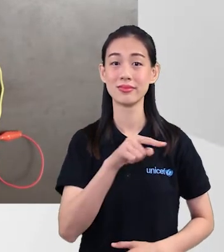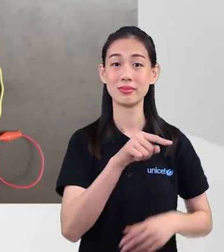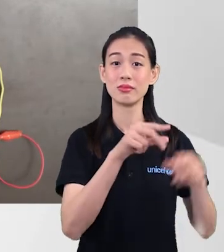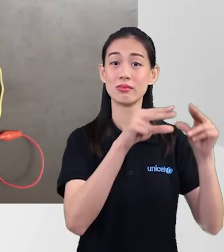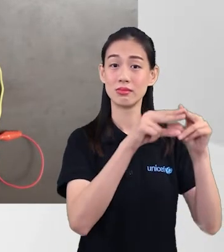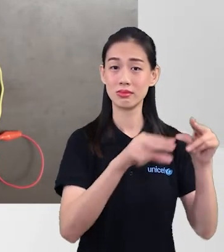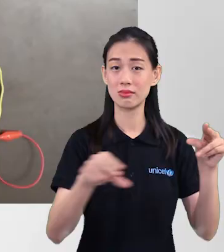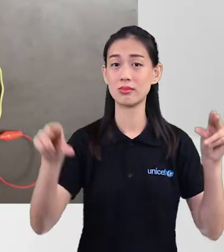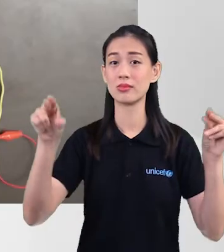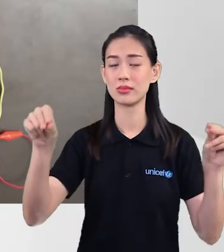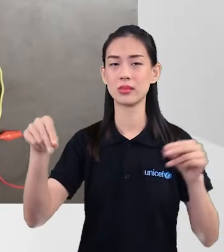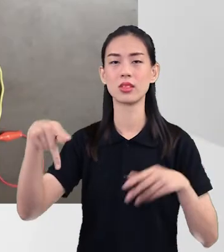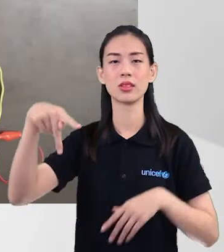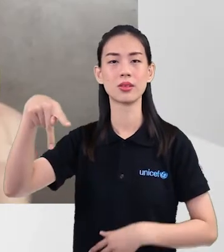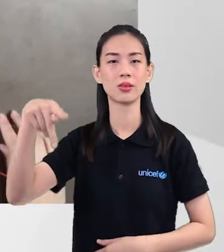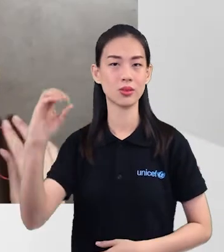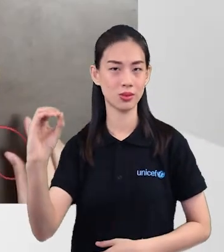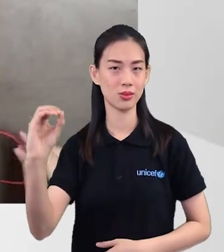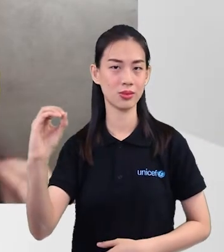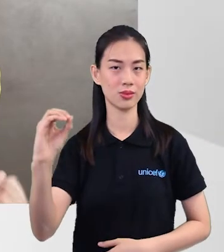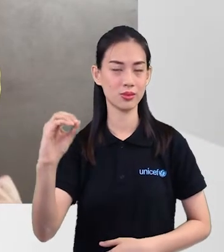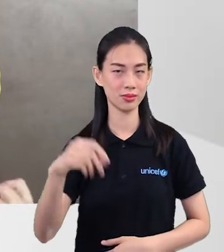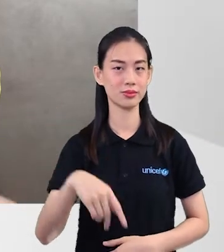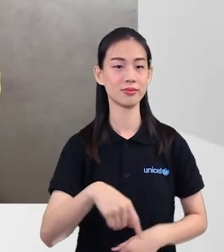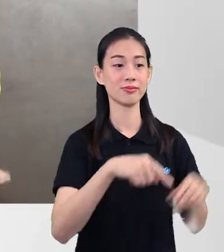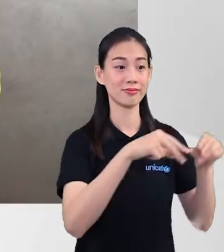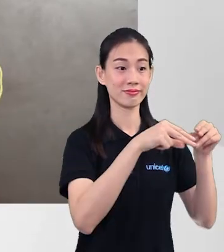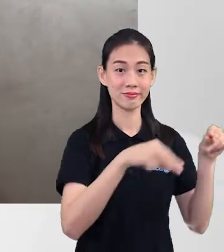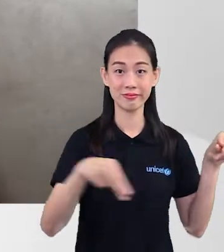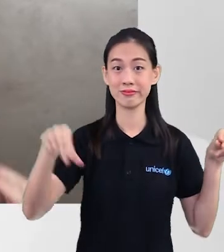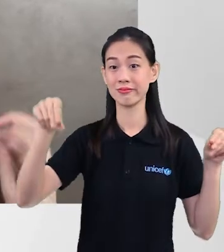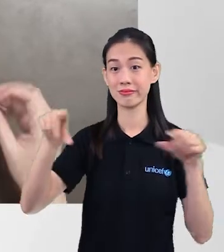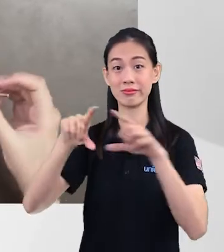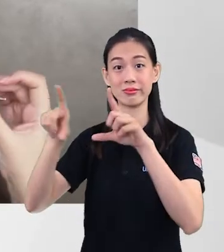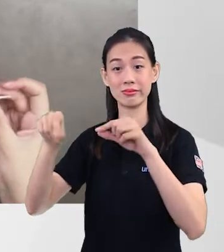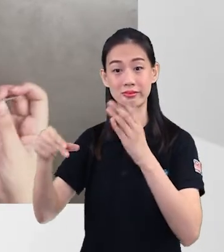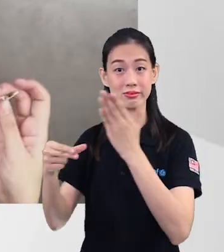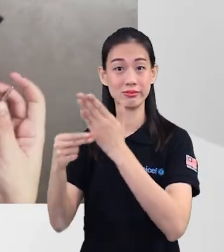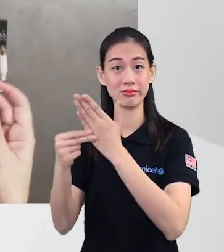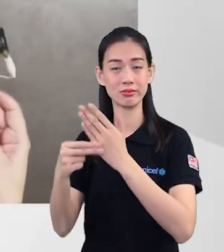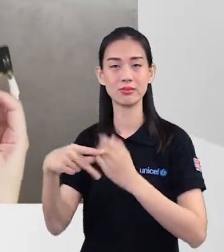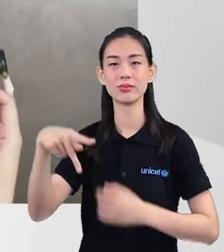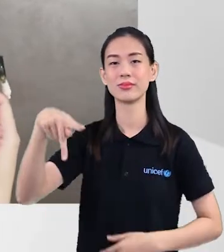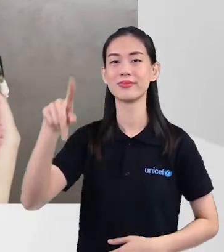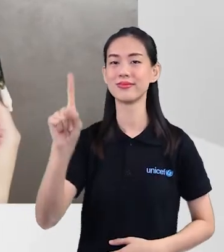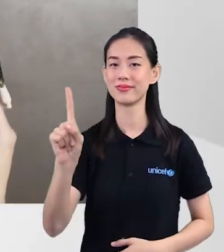Satu hujung diklipkan pada pin kosong dan satu lagi diklipkan pada pin satu.